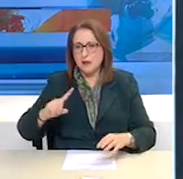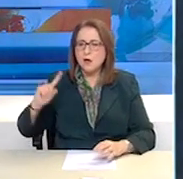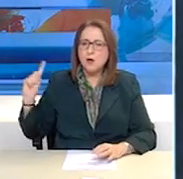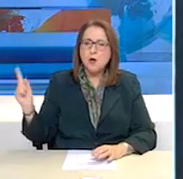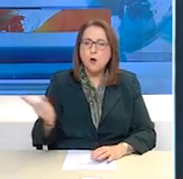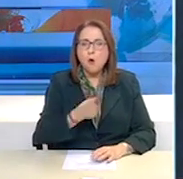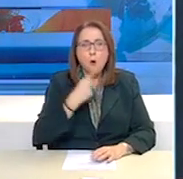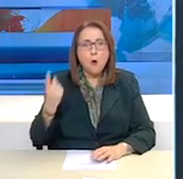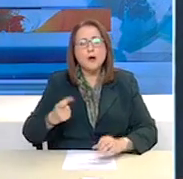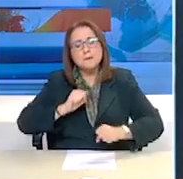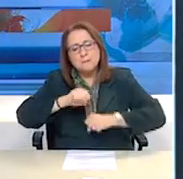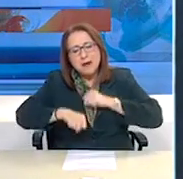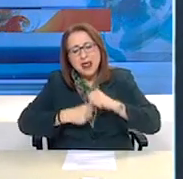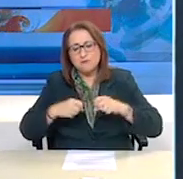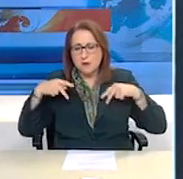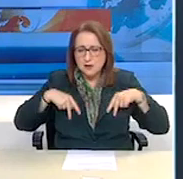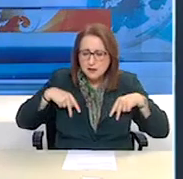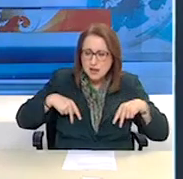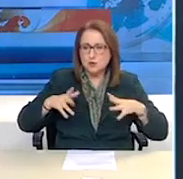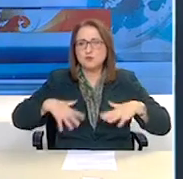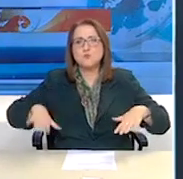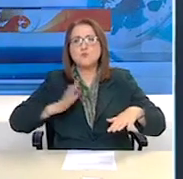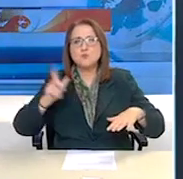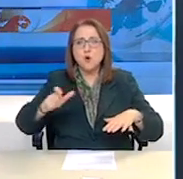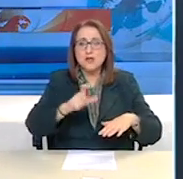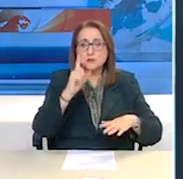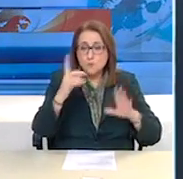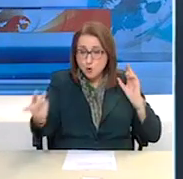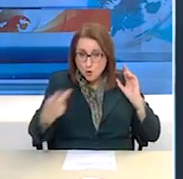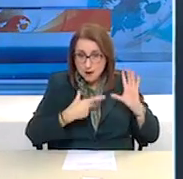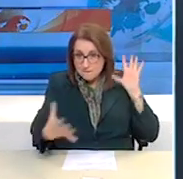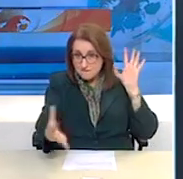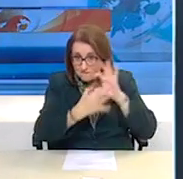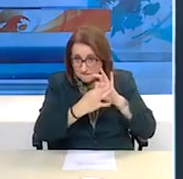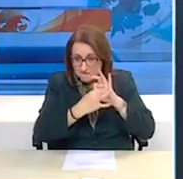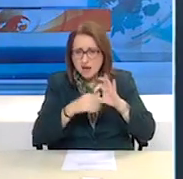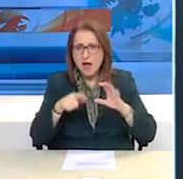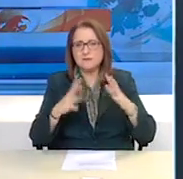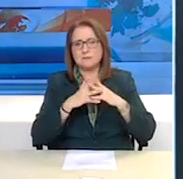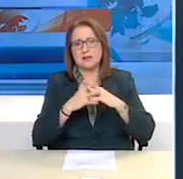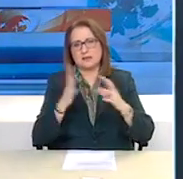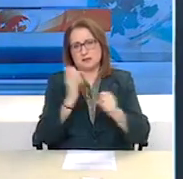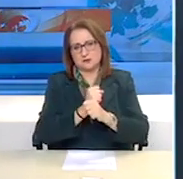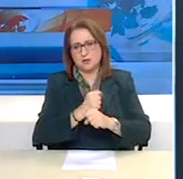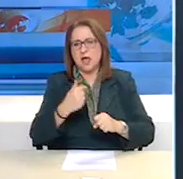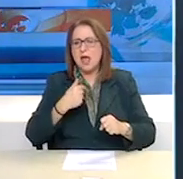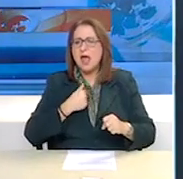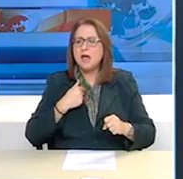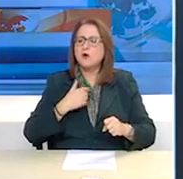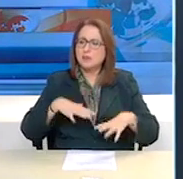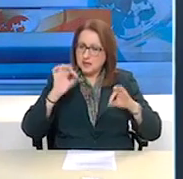κοινού τη μάχη, γιατί μόνο μαζί μπορούμε να κερδίσουμε αυτόν τον πόλεμο. Ξεκινώντας τη σημερινή ενημέρωση, θα ήθελα να κάνω μια πολύ σύντομη